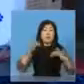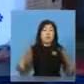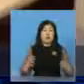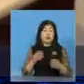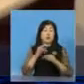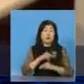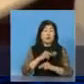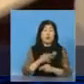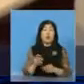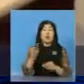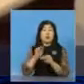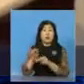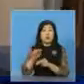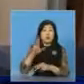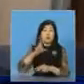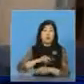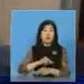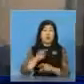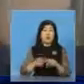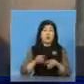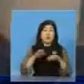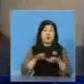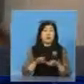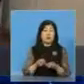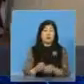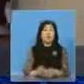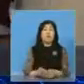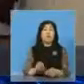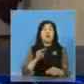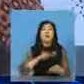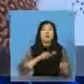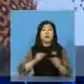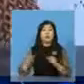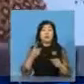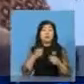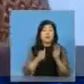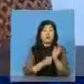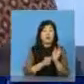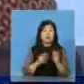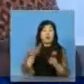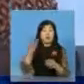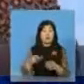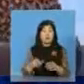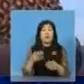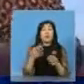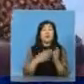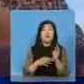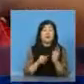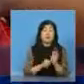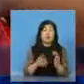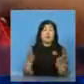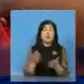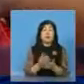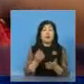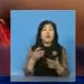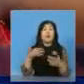также научить своих дочек этому делу. На сегодняшний день в районе трудоустроено 106 граждан. 196 семей, получивших социальную помощь, приобрели 83